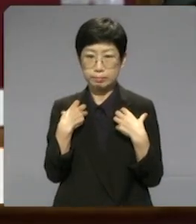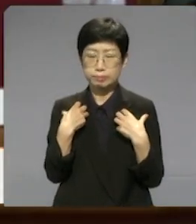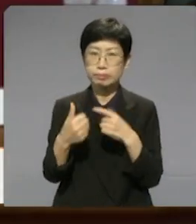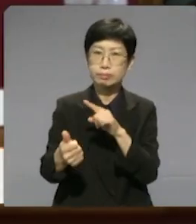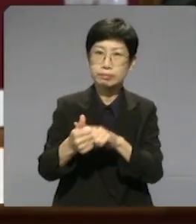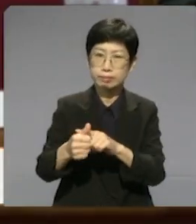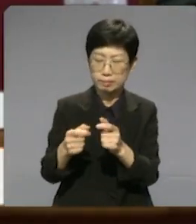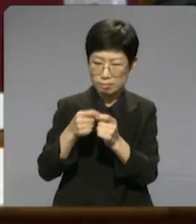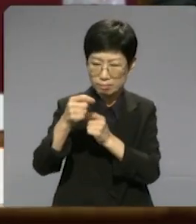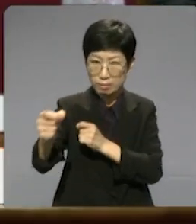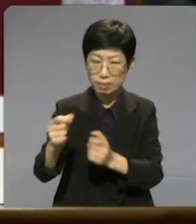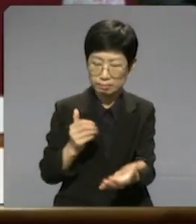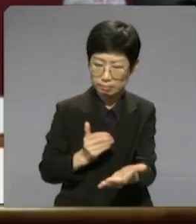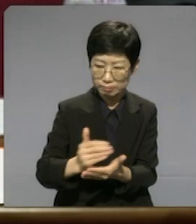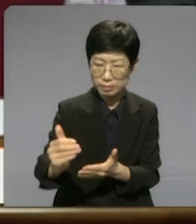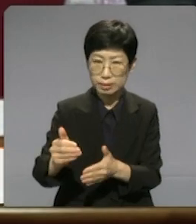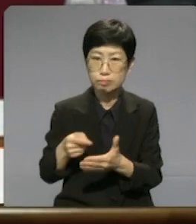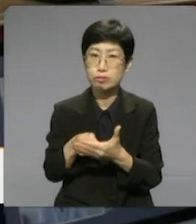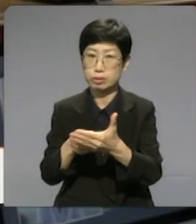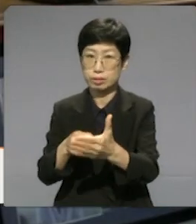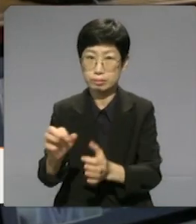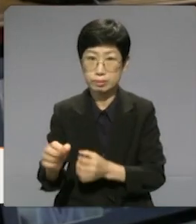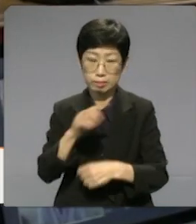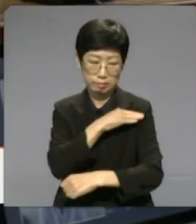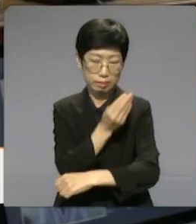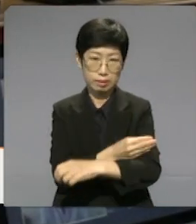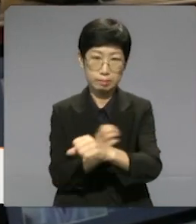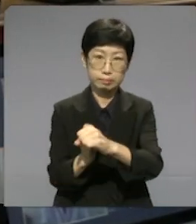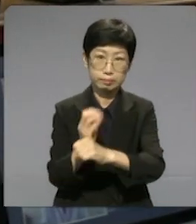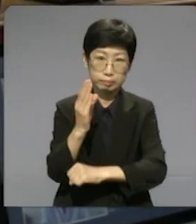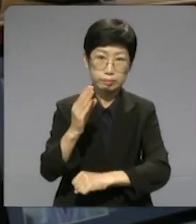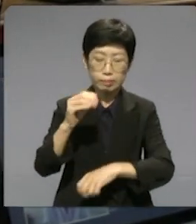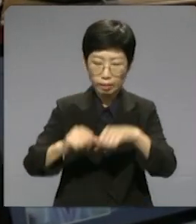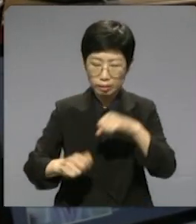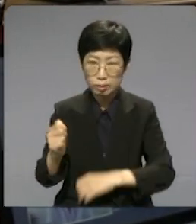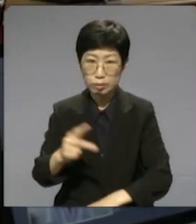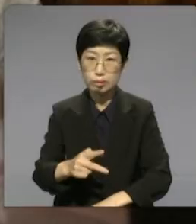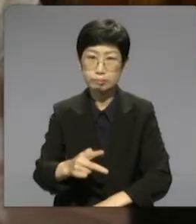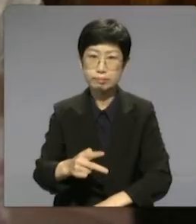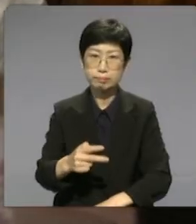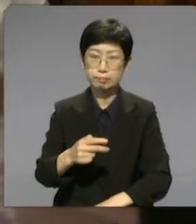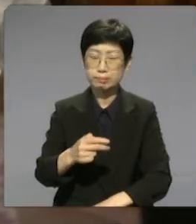영구 퇴출을 추진하면서 권력 남용 혐의와 스포츠 행사의 품위를 훼손한